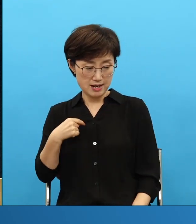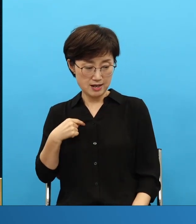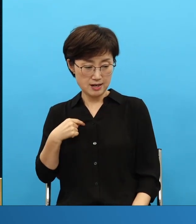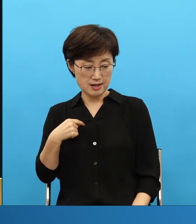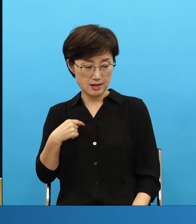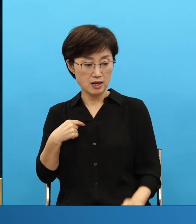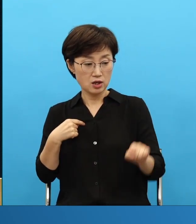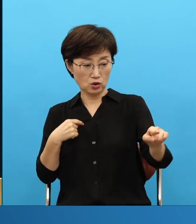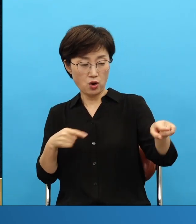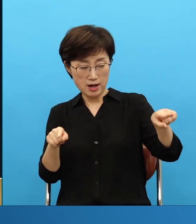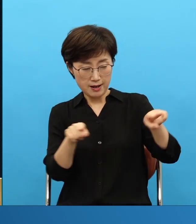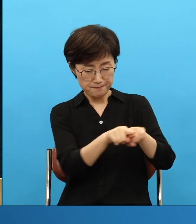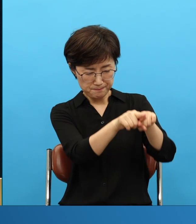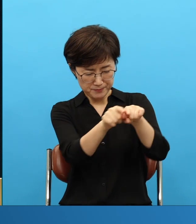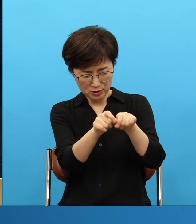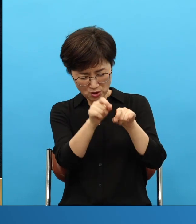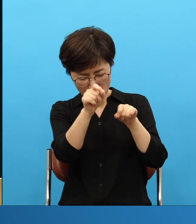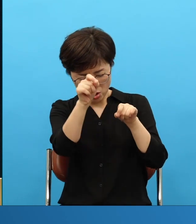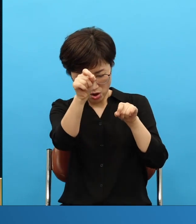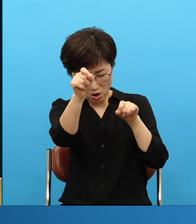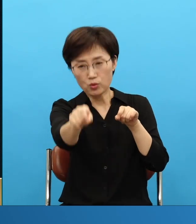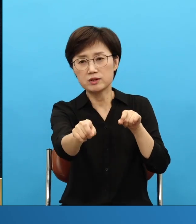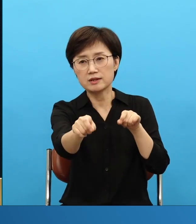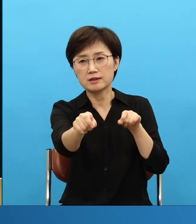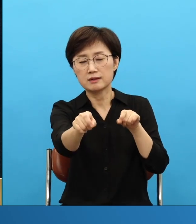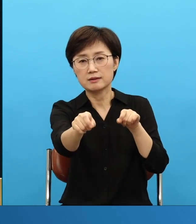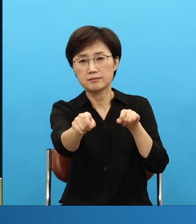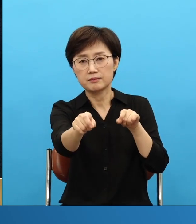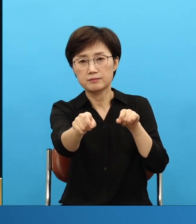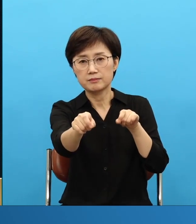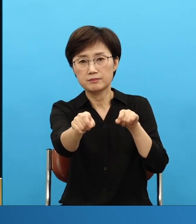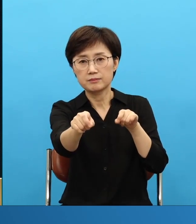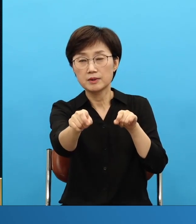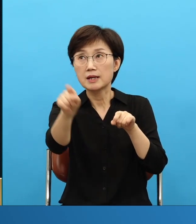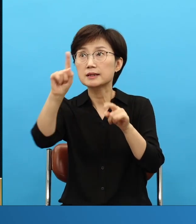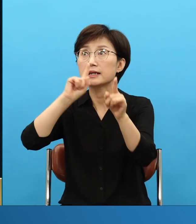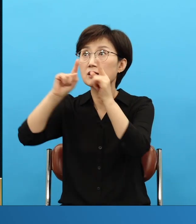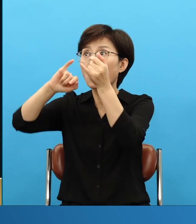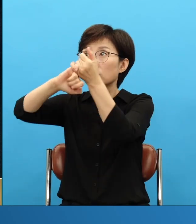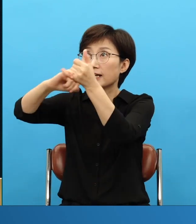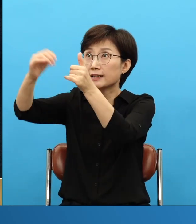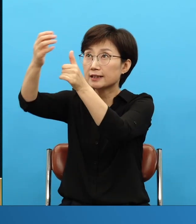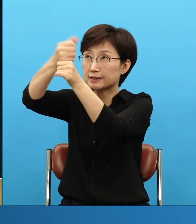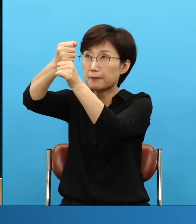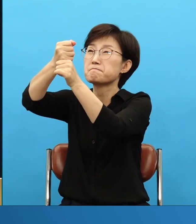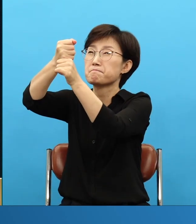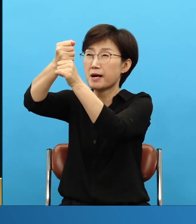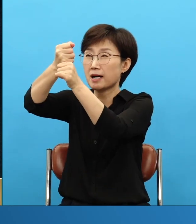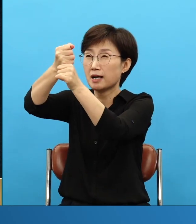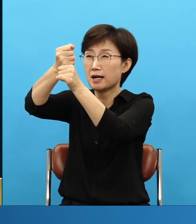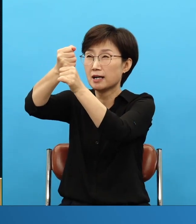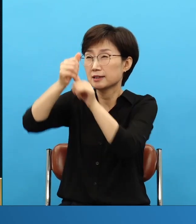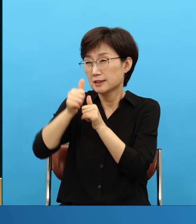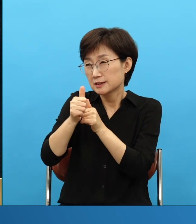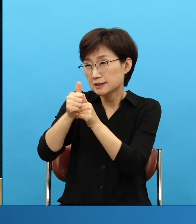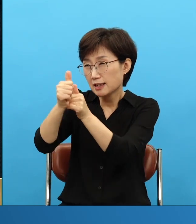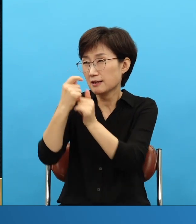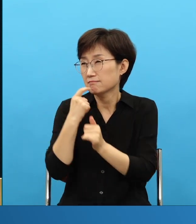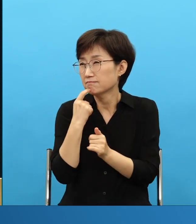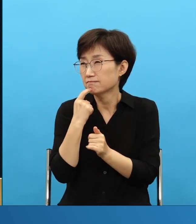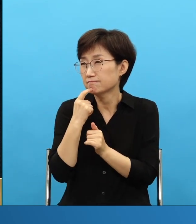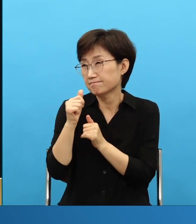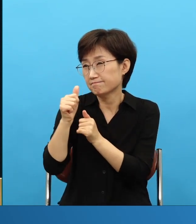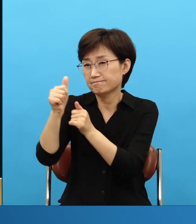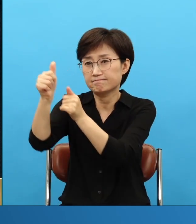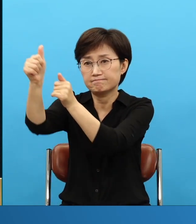함께 하겠다. And I will be with you until the very end of the age. 그거 잡으러 가겠다는 겁니다. And that's what he's now trying to take hold 그렇죠. of.